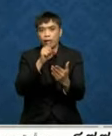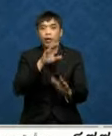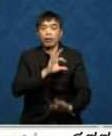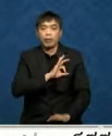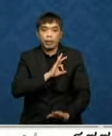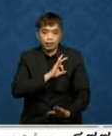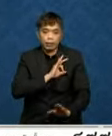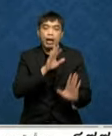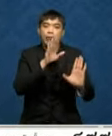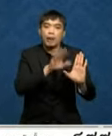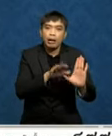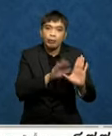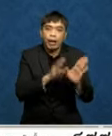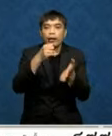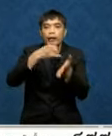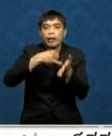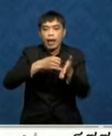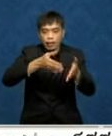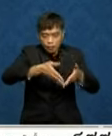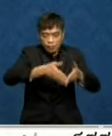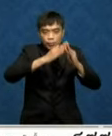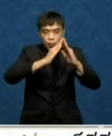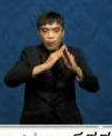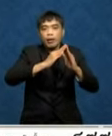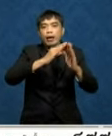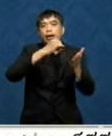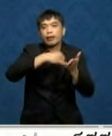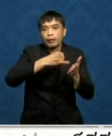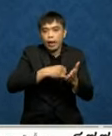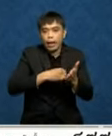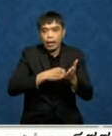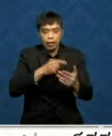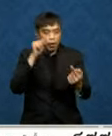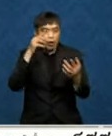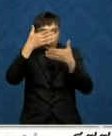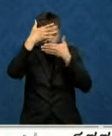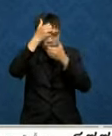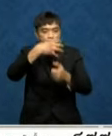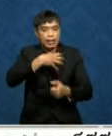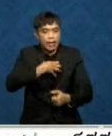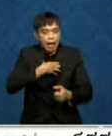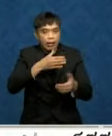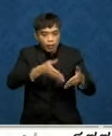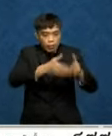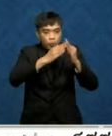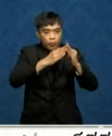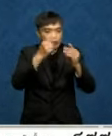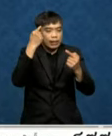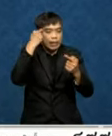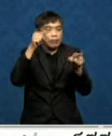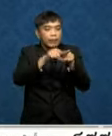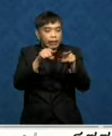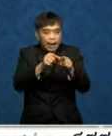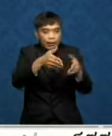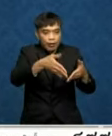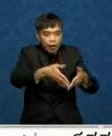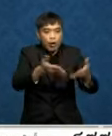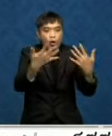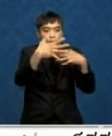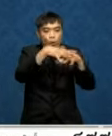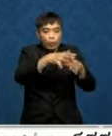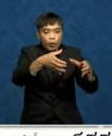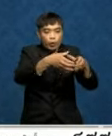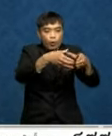กันเสนใจเรื่องอะไรอาจจะมีตั้งพรรคเฉพาะเรื่องนั้นก็เป็นเรื่องของเขานะครับอันที่ 2นะครับที่เ